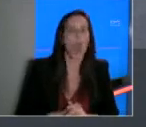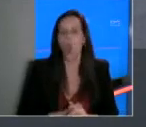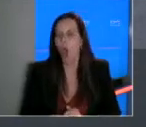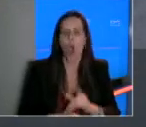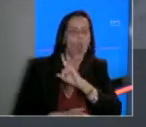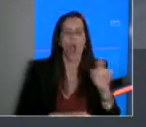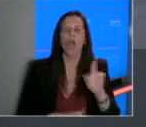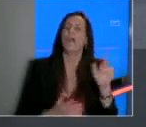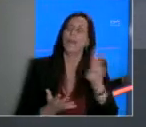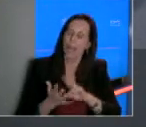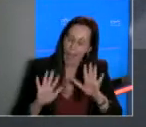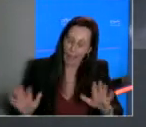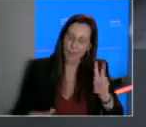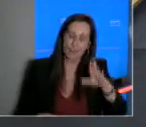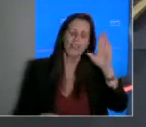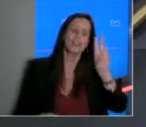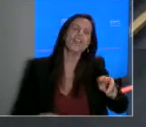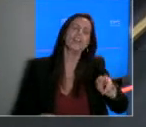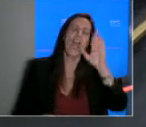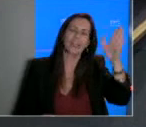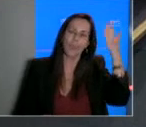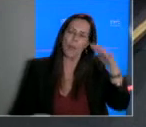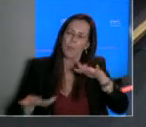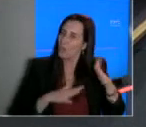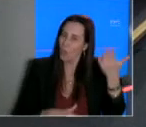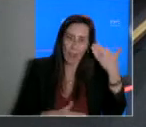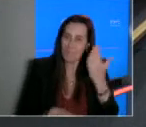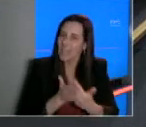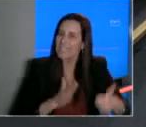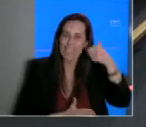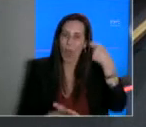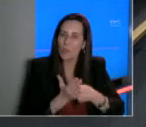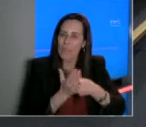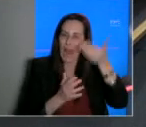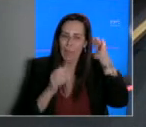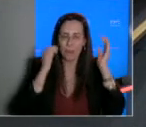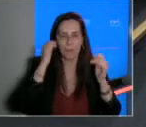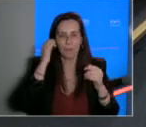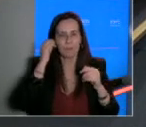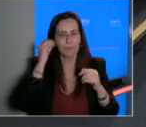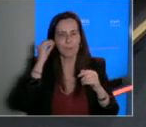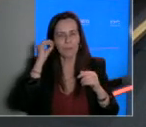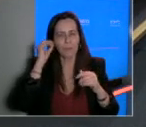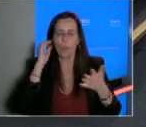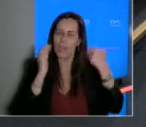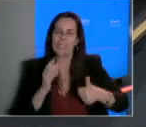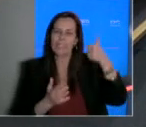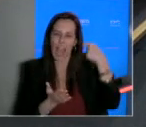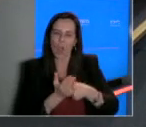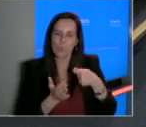יודע, קראתי את המצע של יש עתיד. יש עתיד היו בממשלה, הוא היה שר האוצר. הם היו אז בו, אבל הוא היה שר